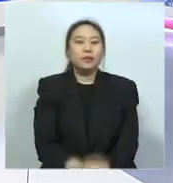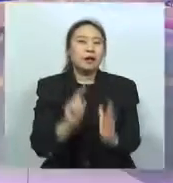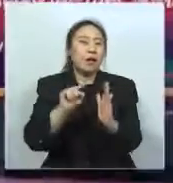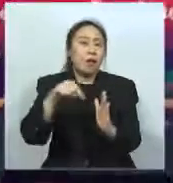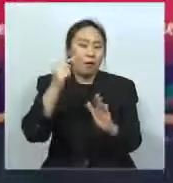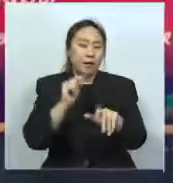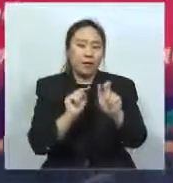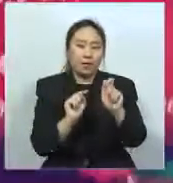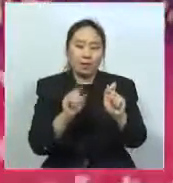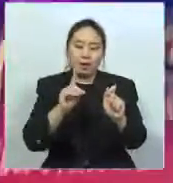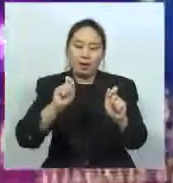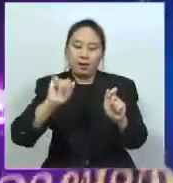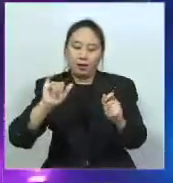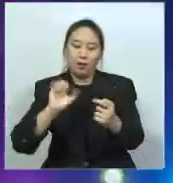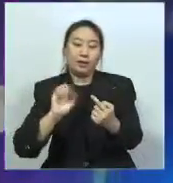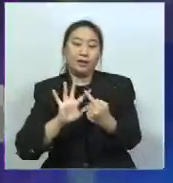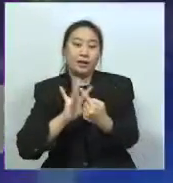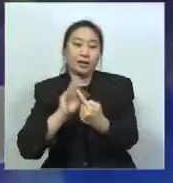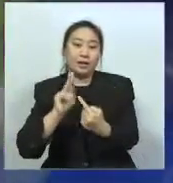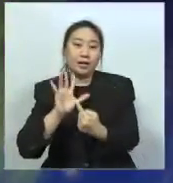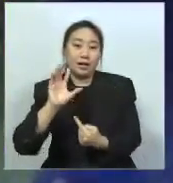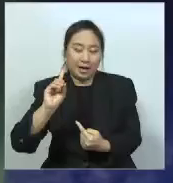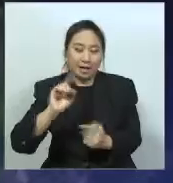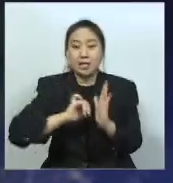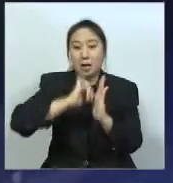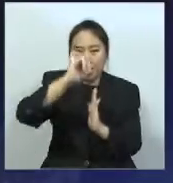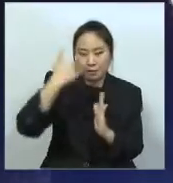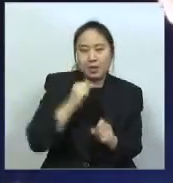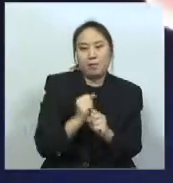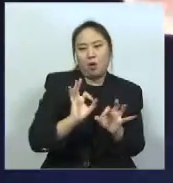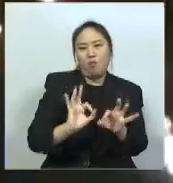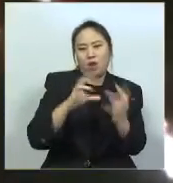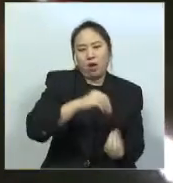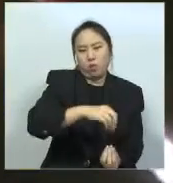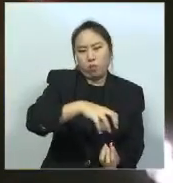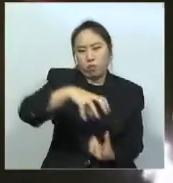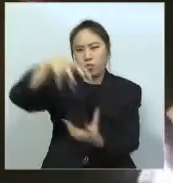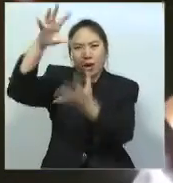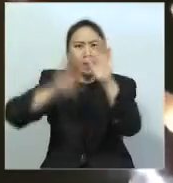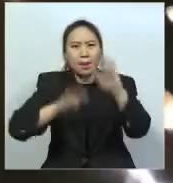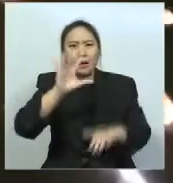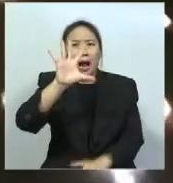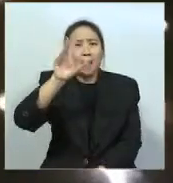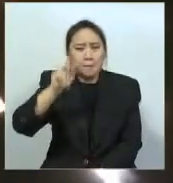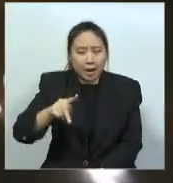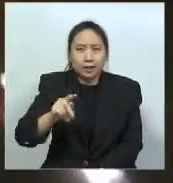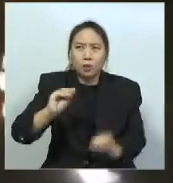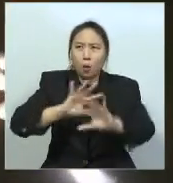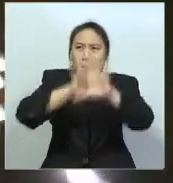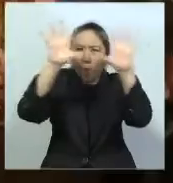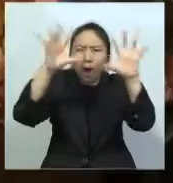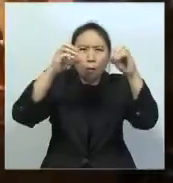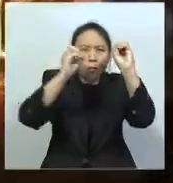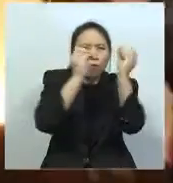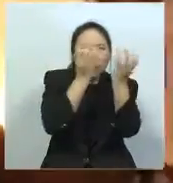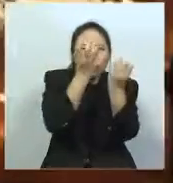ภอดอยสะเก็ดจังหวัดเชียงใหม่ค่ะมีการจัดทำโคมลอยมากกว่า 5,000 ดวงขึ้นไปสว่างสวยบนท้องฟ้